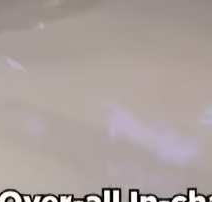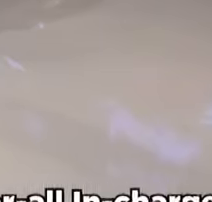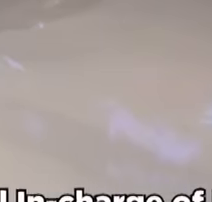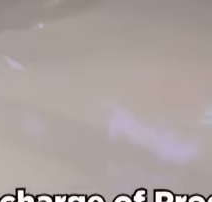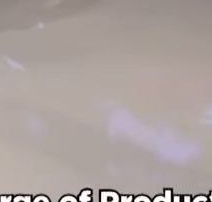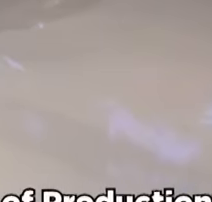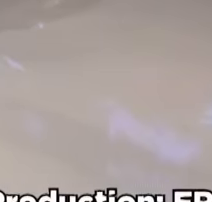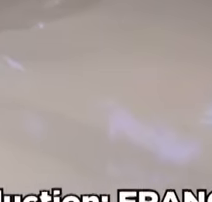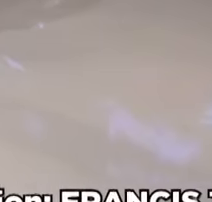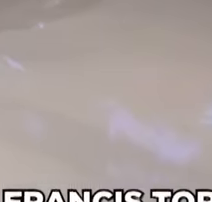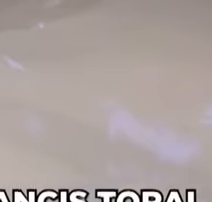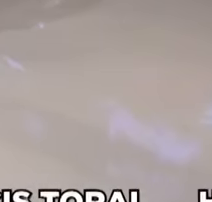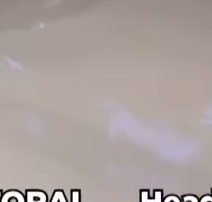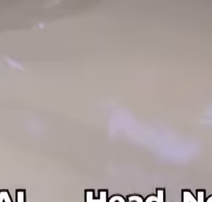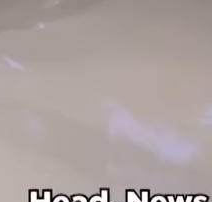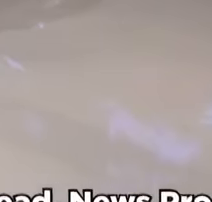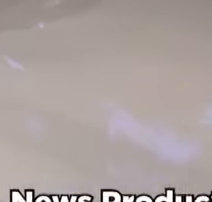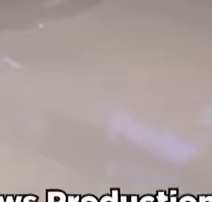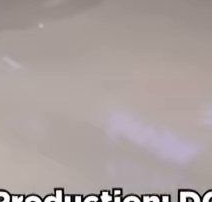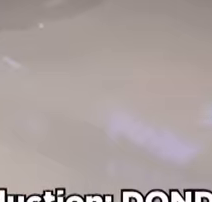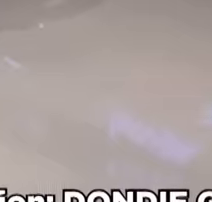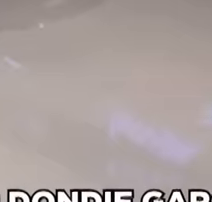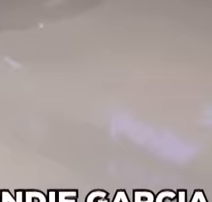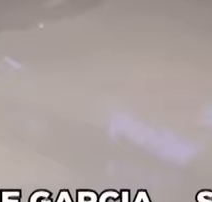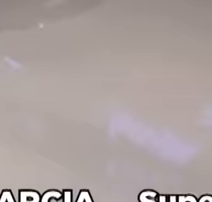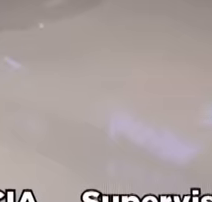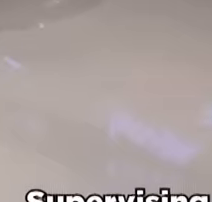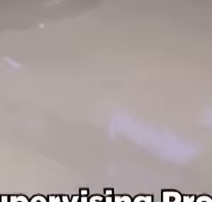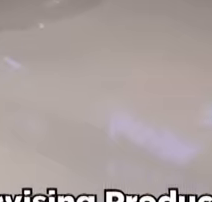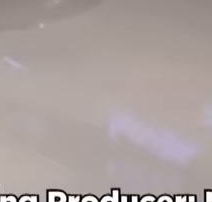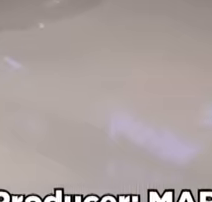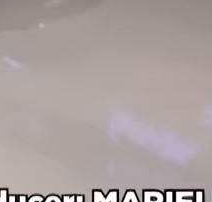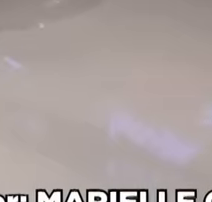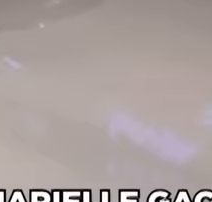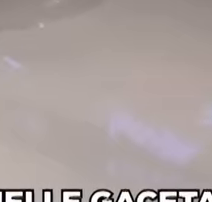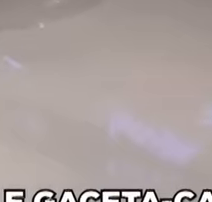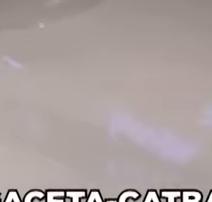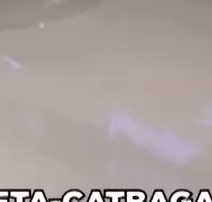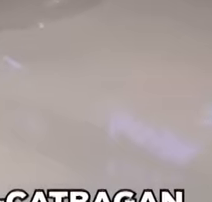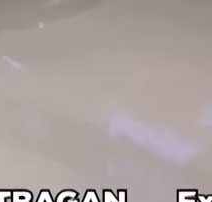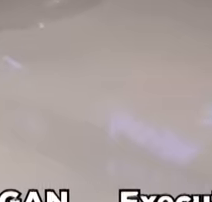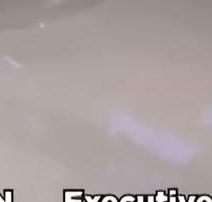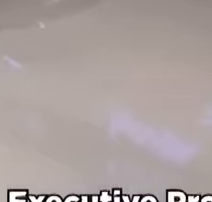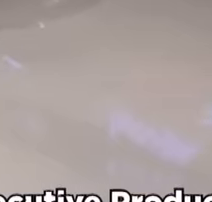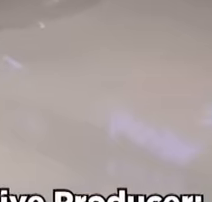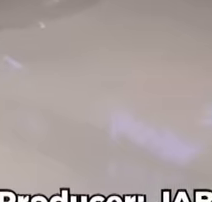Oo. Takot ko. Duwag ako. Oh, hindi. Purpose lang. Parang matakot eh.